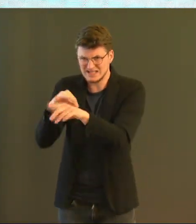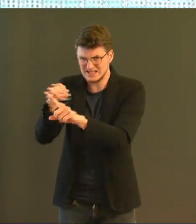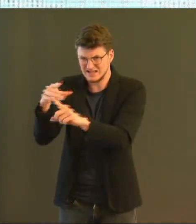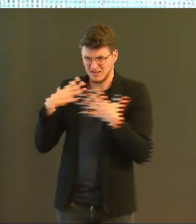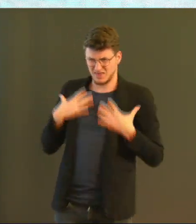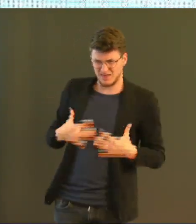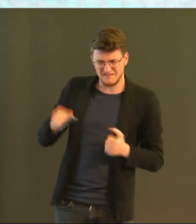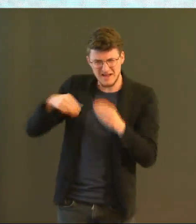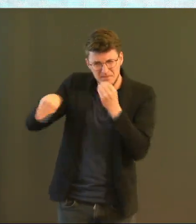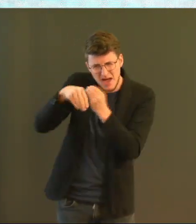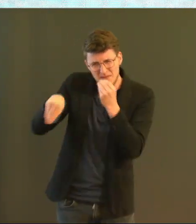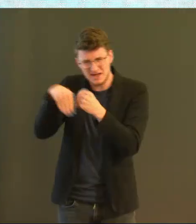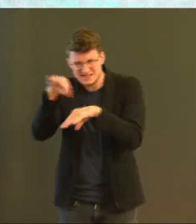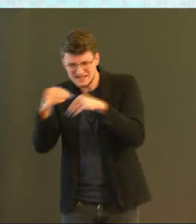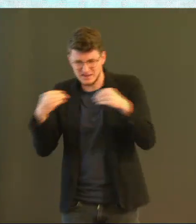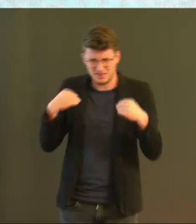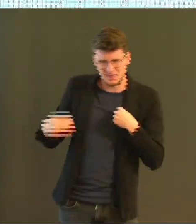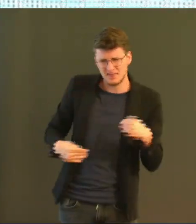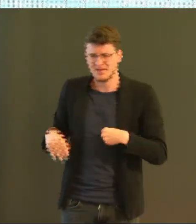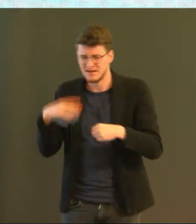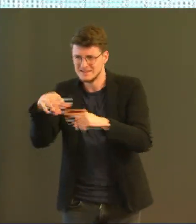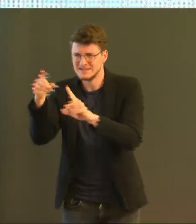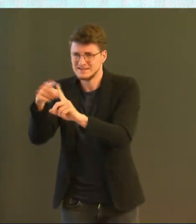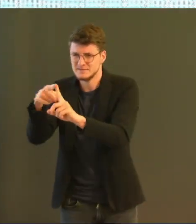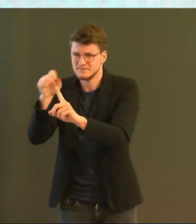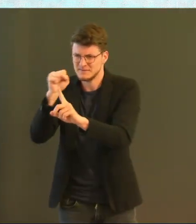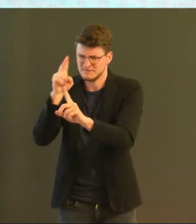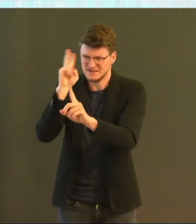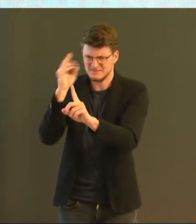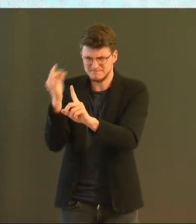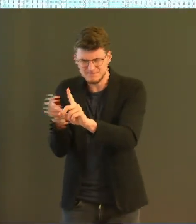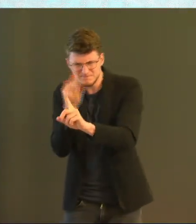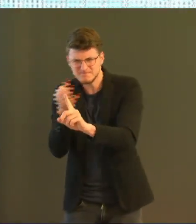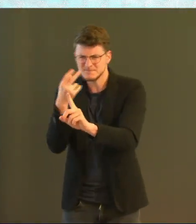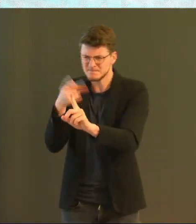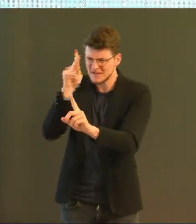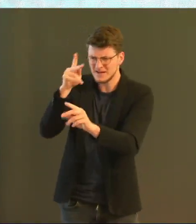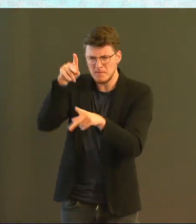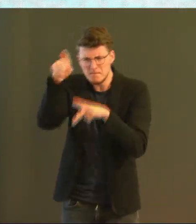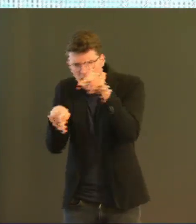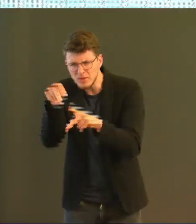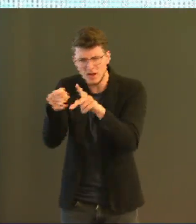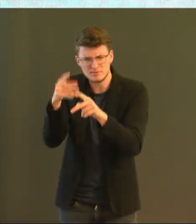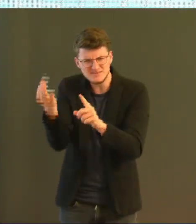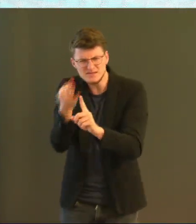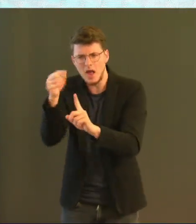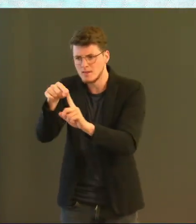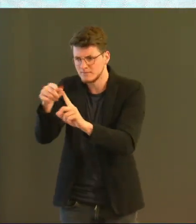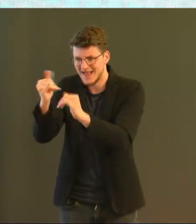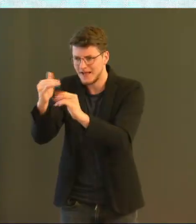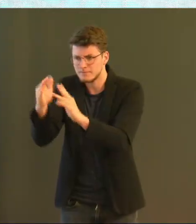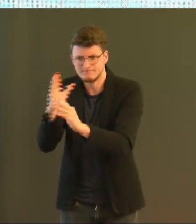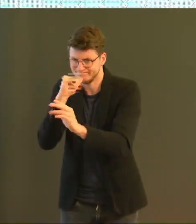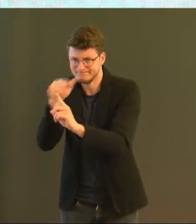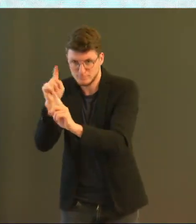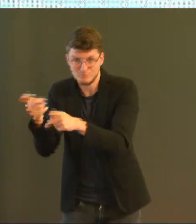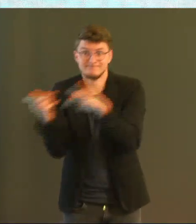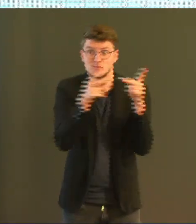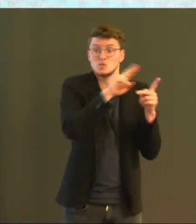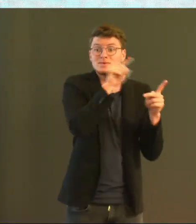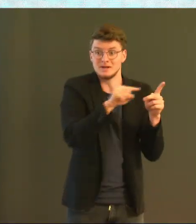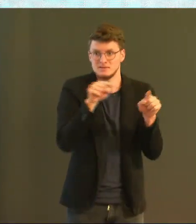10 un spécifique type vent branding vagues d'ennemis en tête un lexique note en devise this is not quand vers claro barumbu